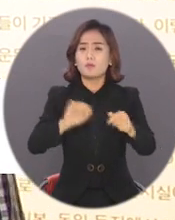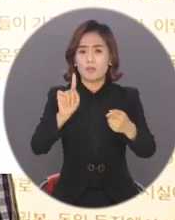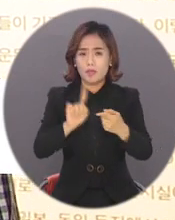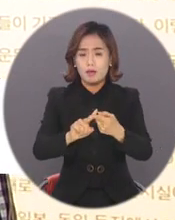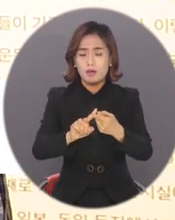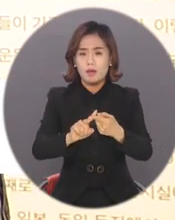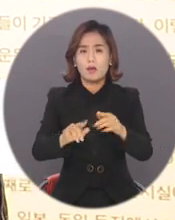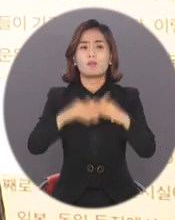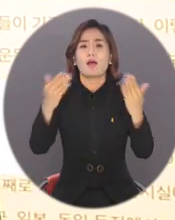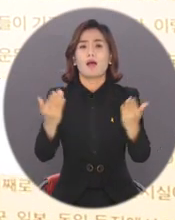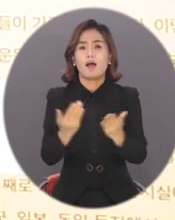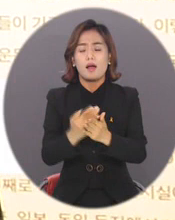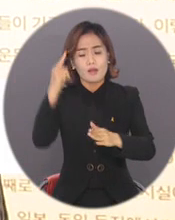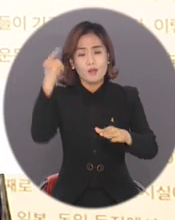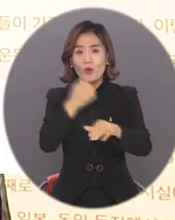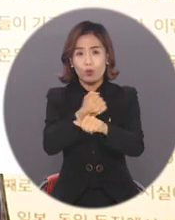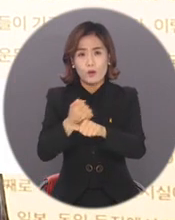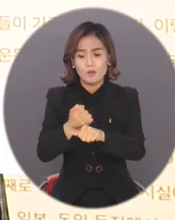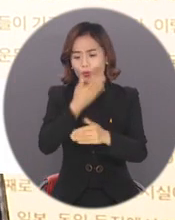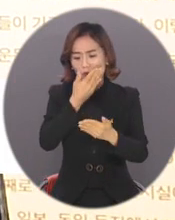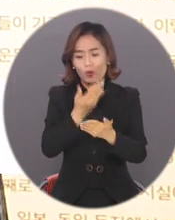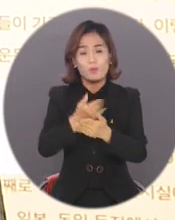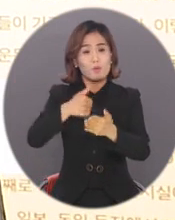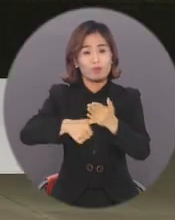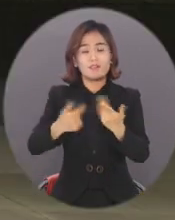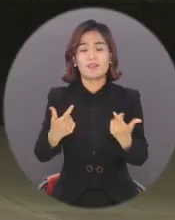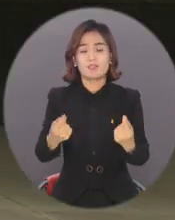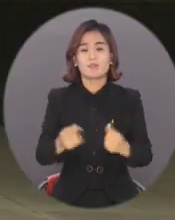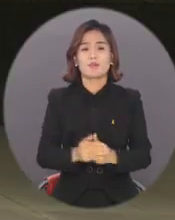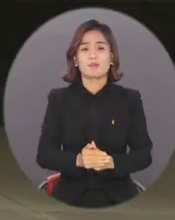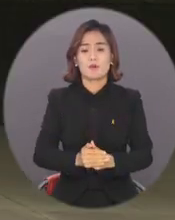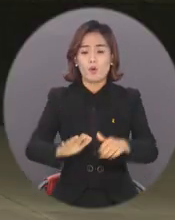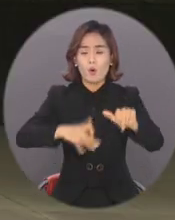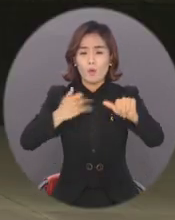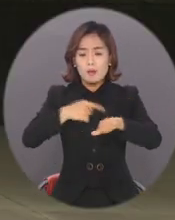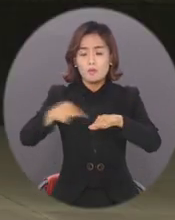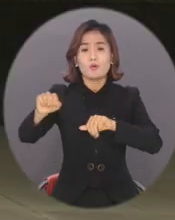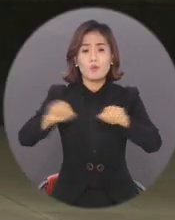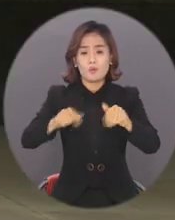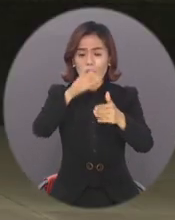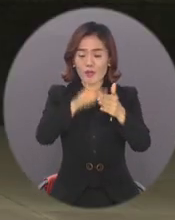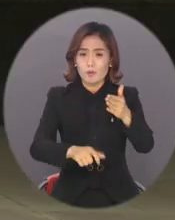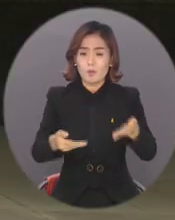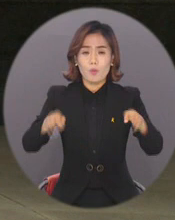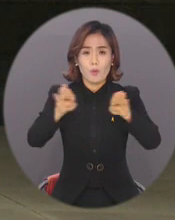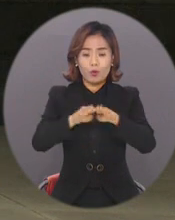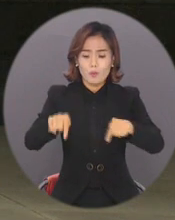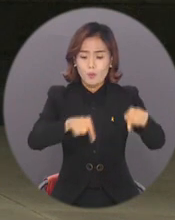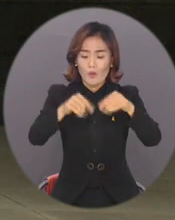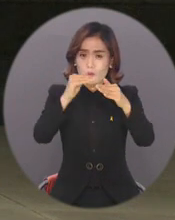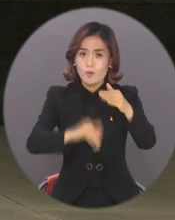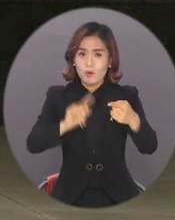그런 부분까지 계속 연구하는 소중한 기록물이 될 것 같습니다. 5.18 민주화운동 기록관은 테이프에 담긴